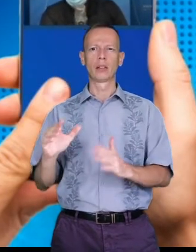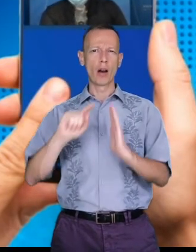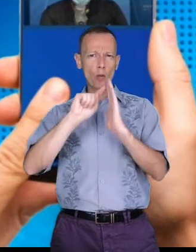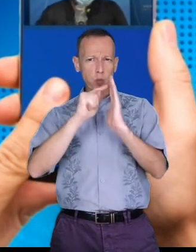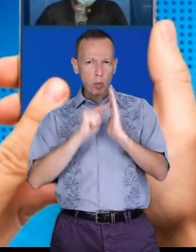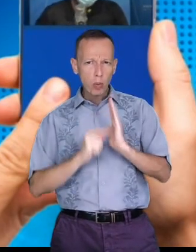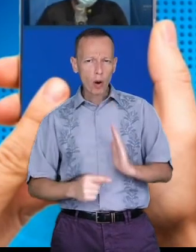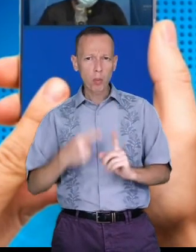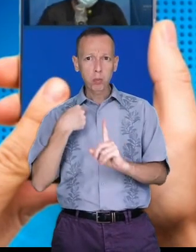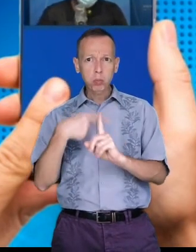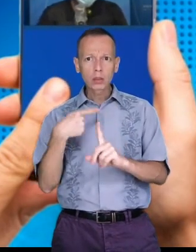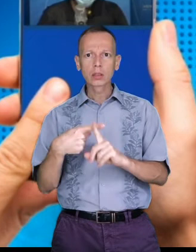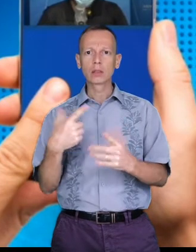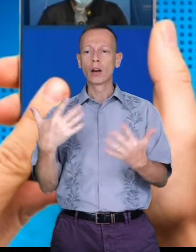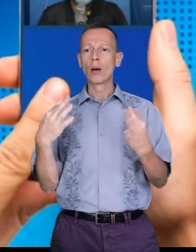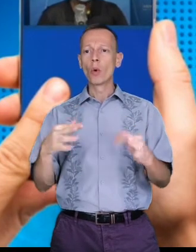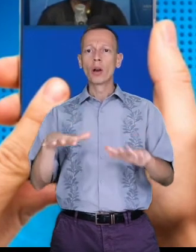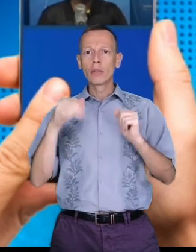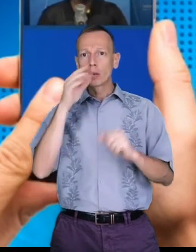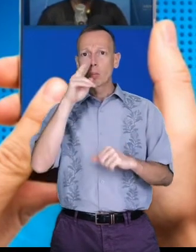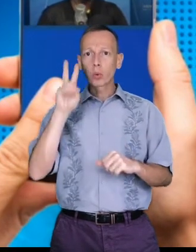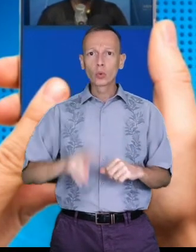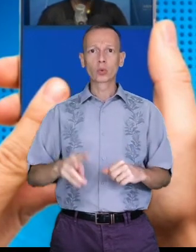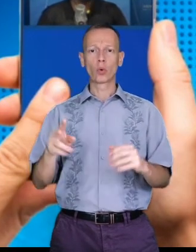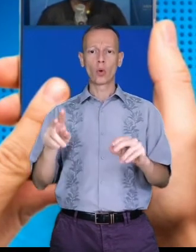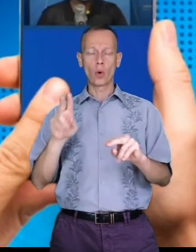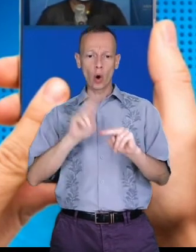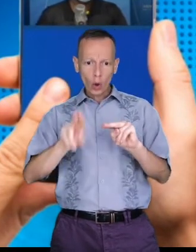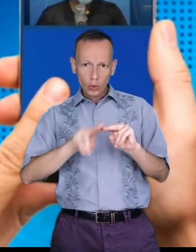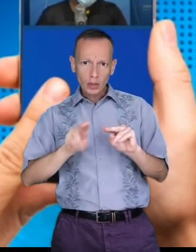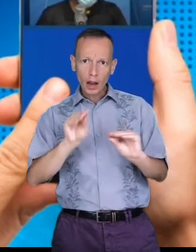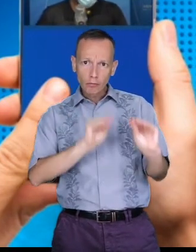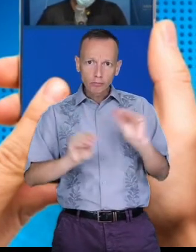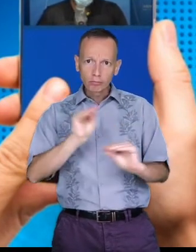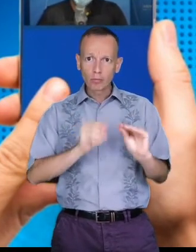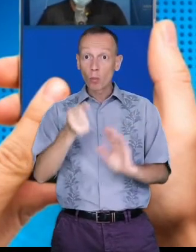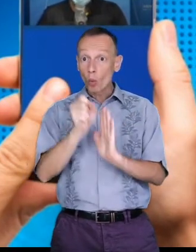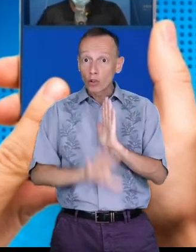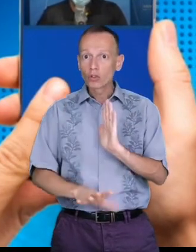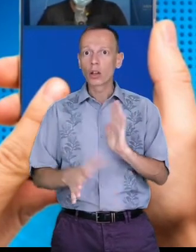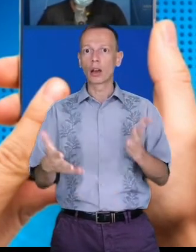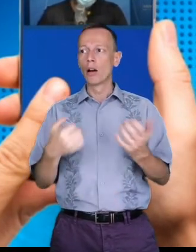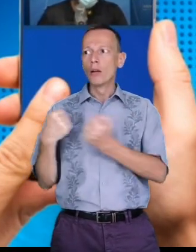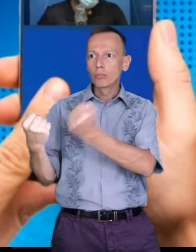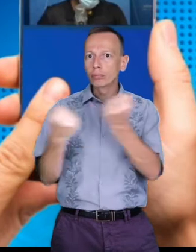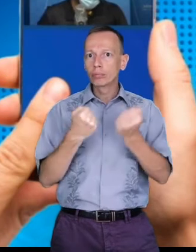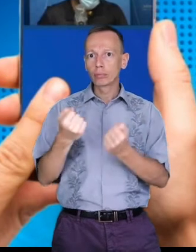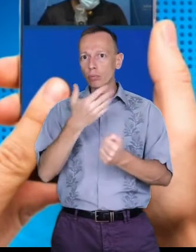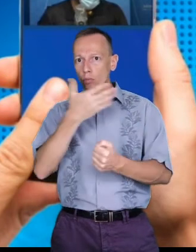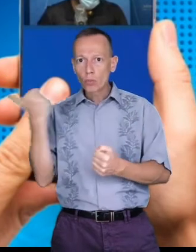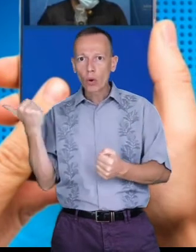sur tous les points précis, l'utilisation, la pollution, l'entretien. L'entretien est moins